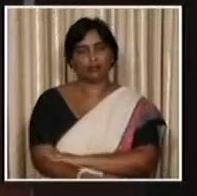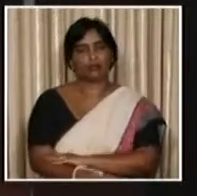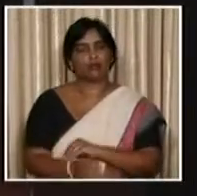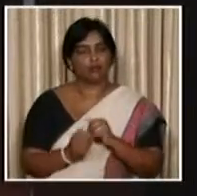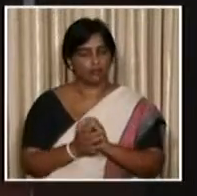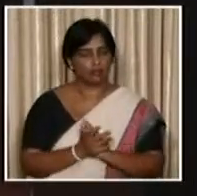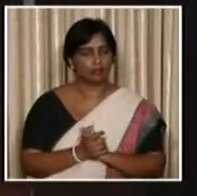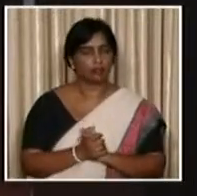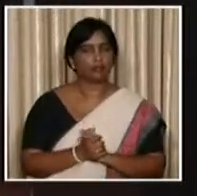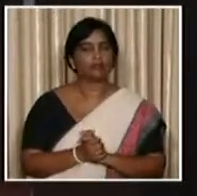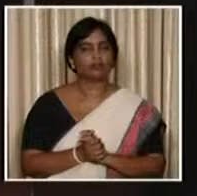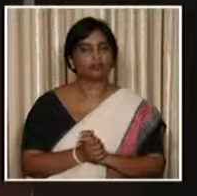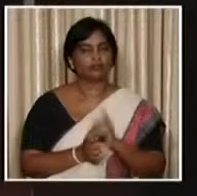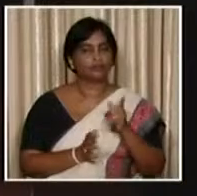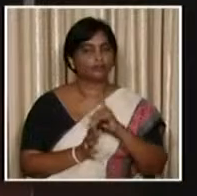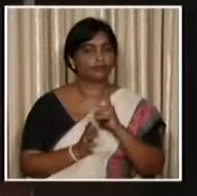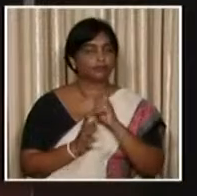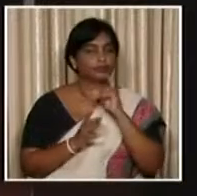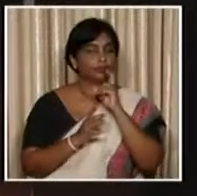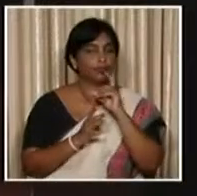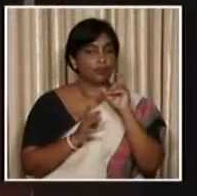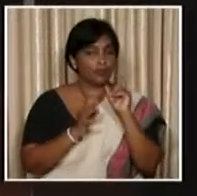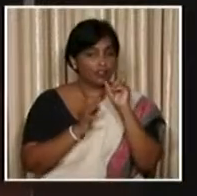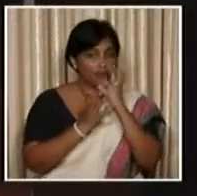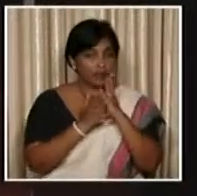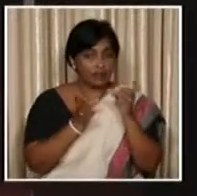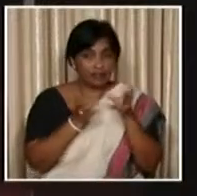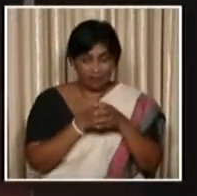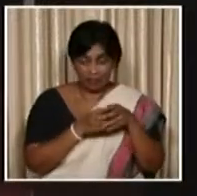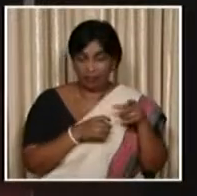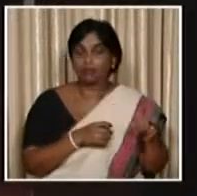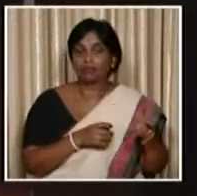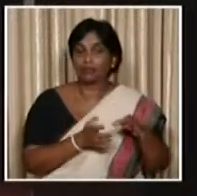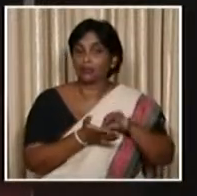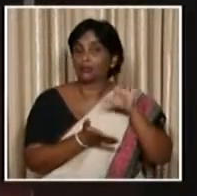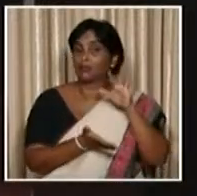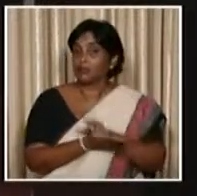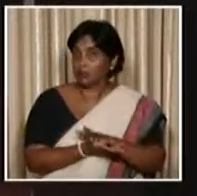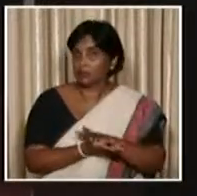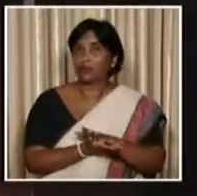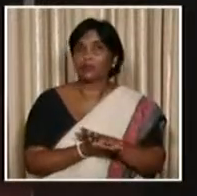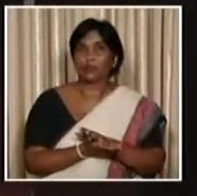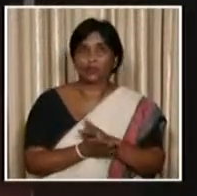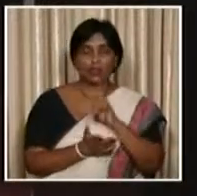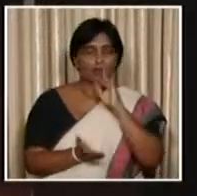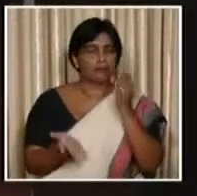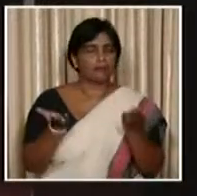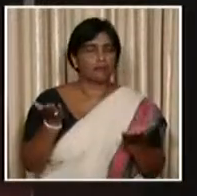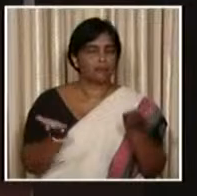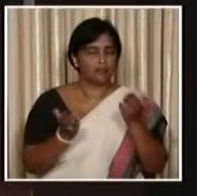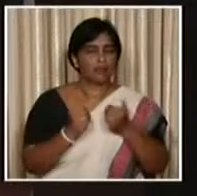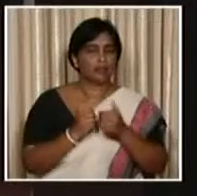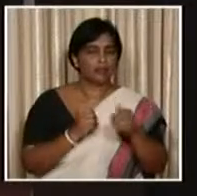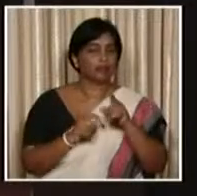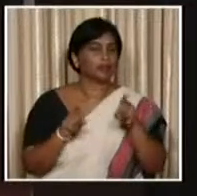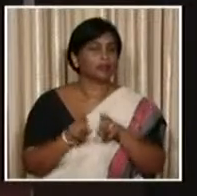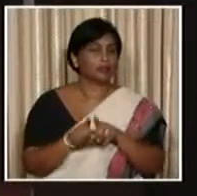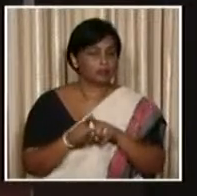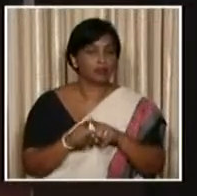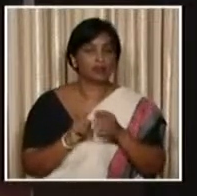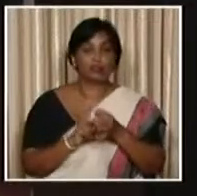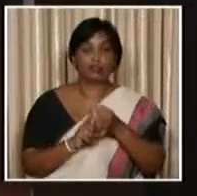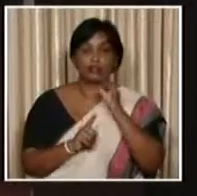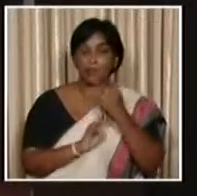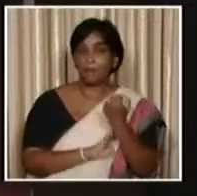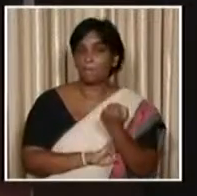තුලන කියලා. කොන්ස්ටිටියුෂනල් කවුන්සිල් එක ස්ථාපනය කරේ චෙක් ඇන් බැලන්ස් එකක් හැටියට